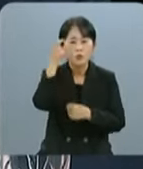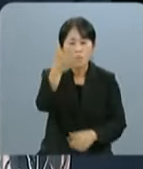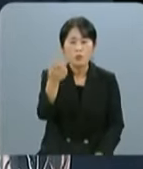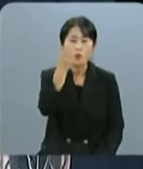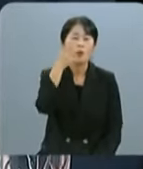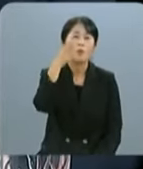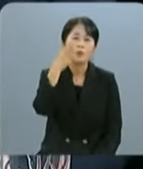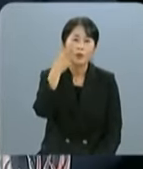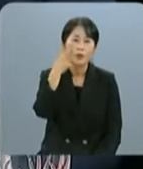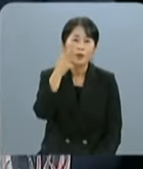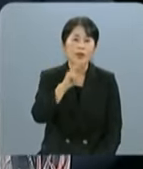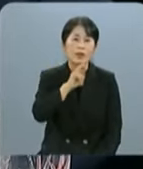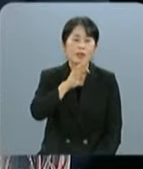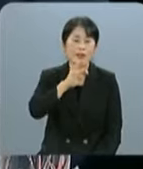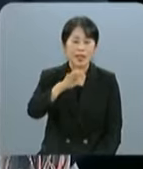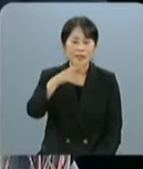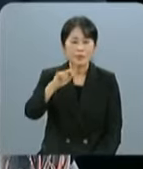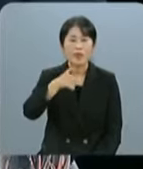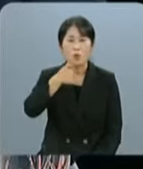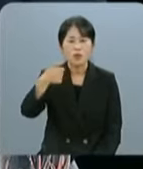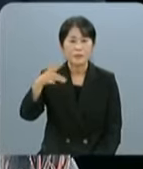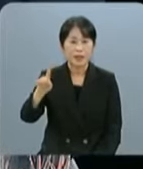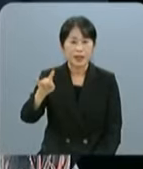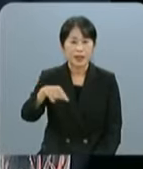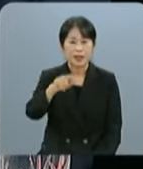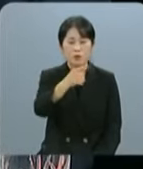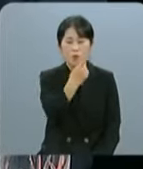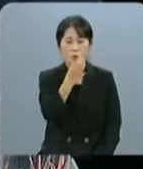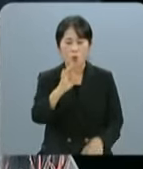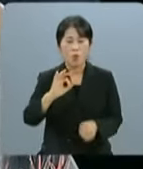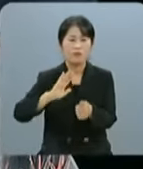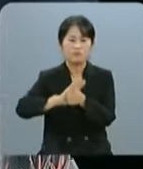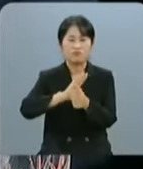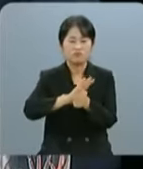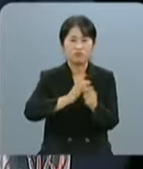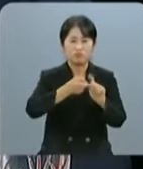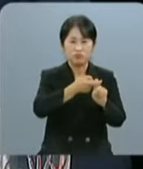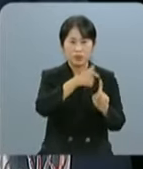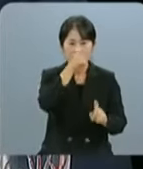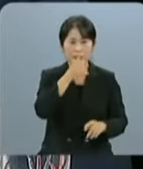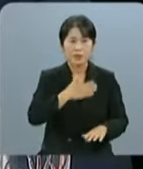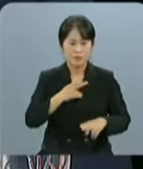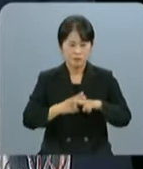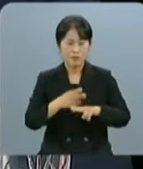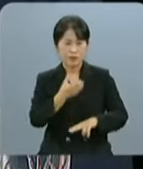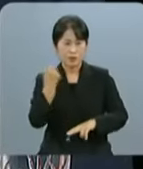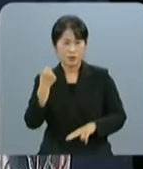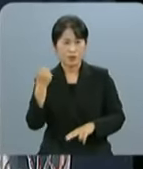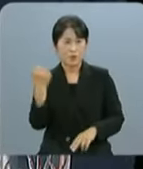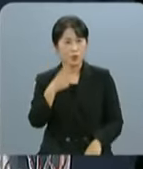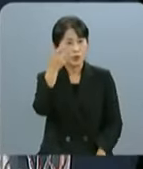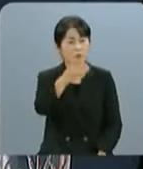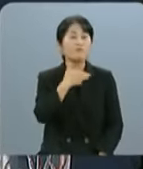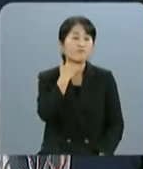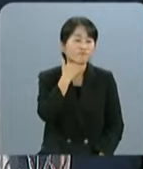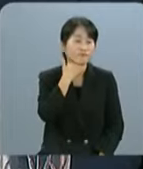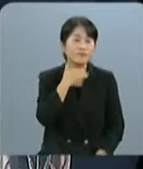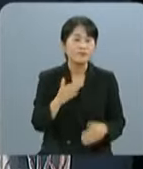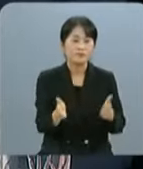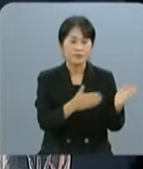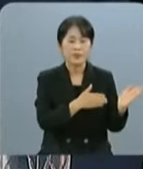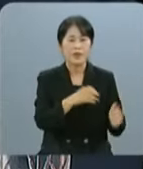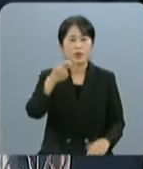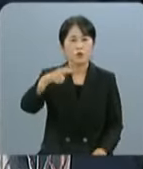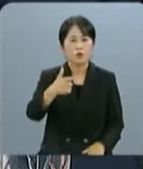보시죠. 40대, 50대까지 지금 자 홍준표한테 와 있습니다. 저 주도권으로 네. 두 분이 그렇죠. 질문해 이따 또 질문을 할 테니까요. 네. 자 윤석열